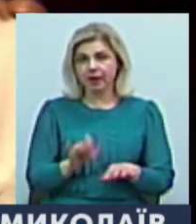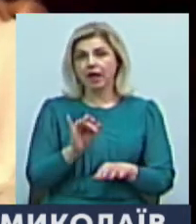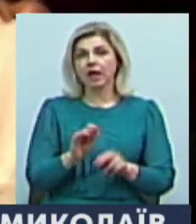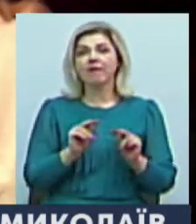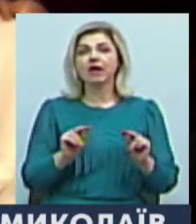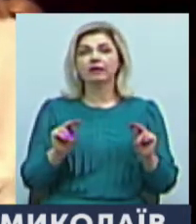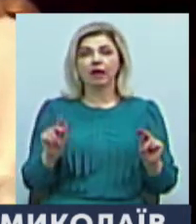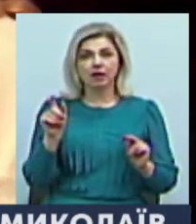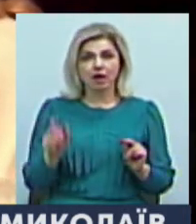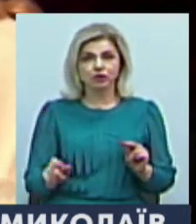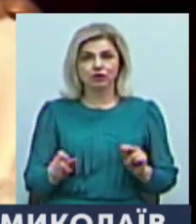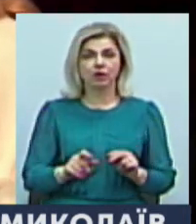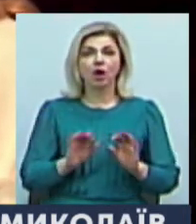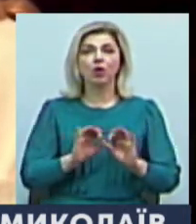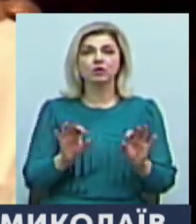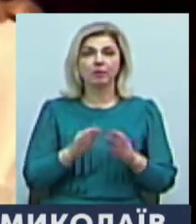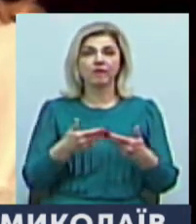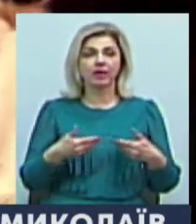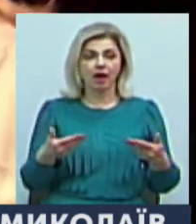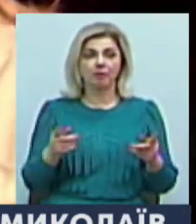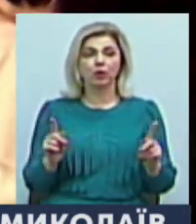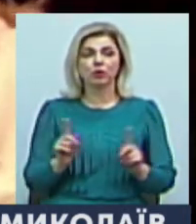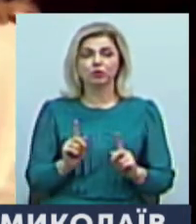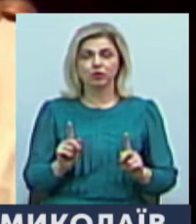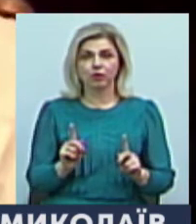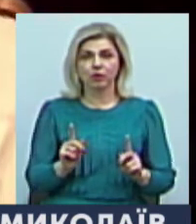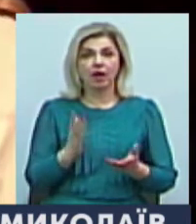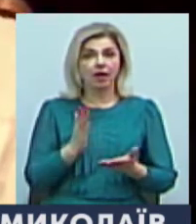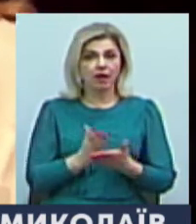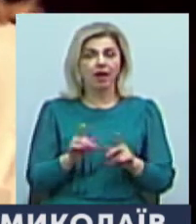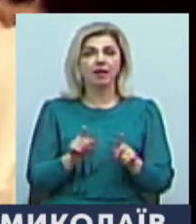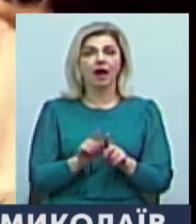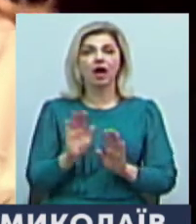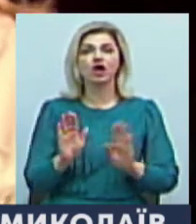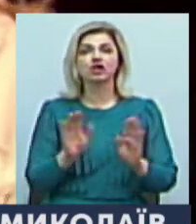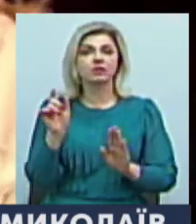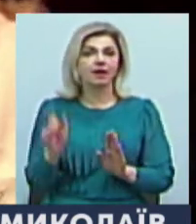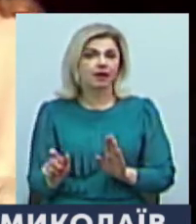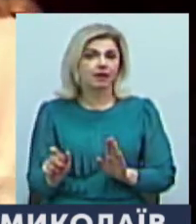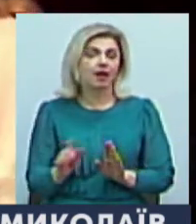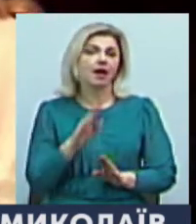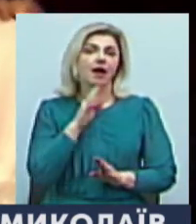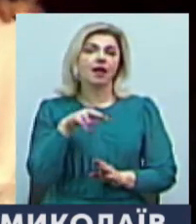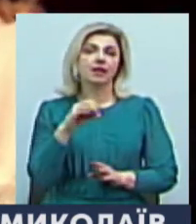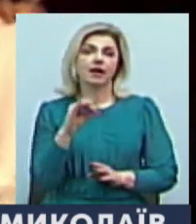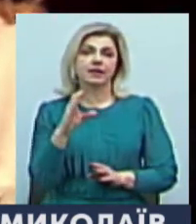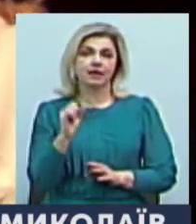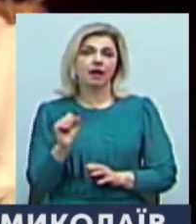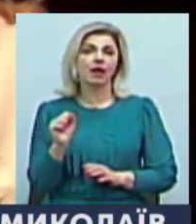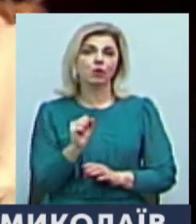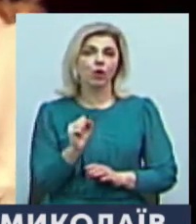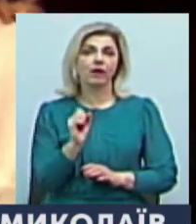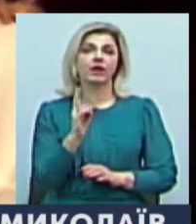викладач розповіла нам, що є така режисер Лариса Анатоліївна Калініна,